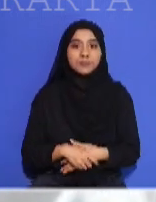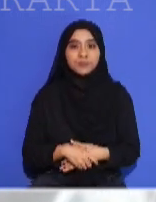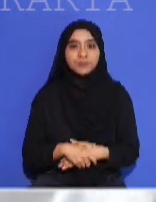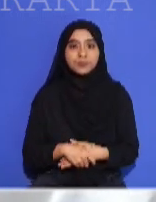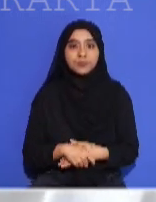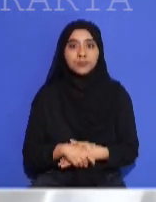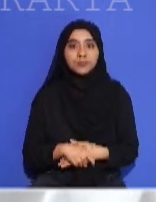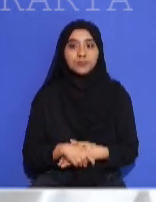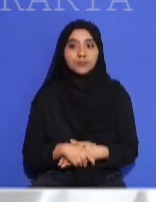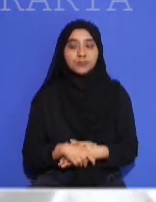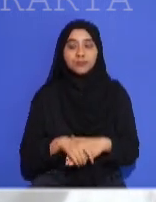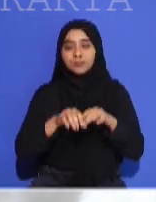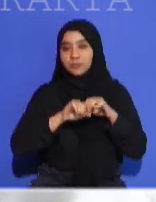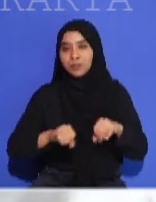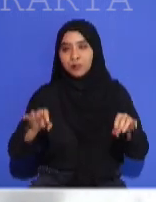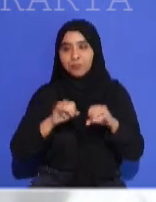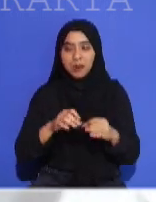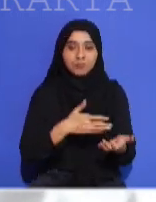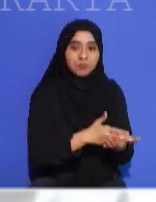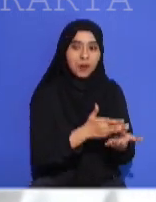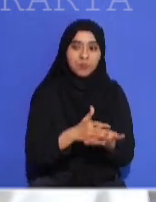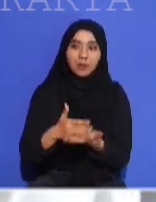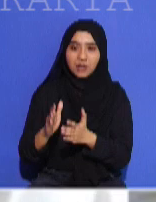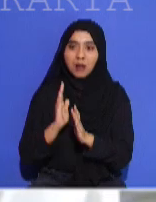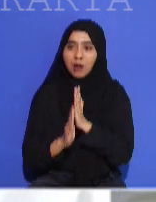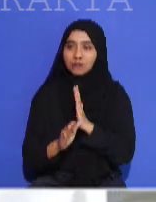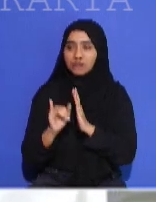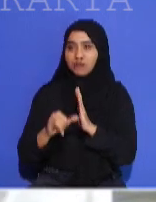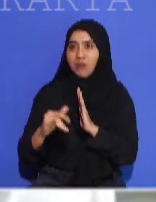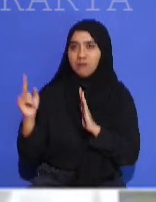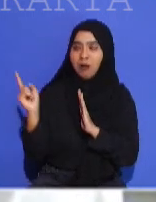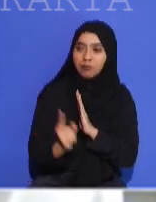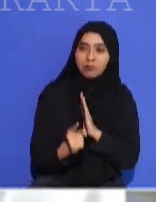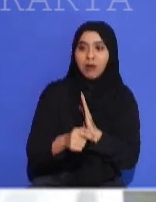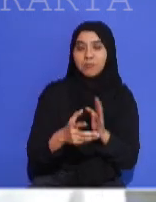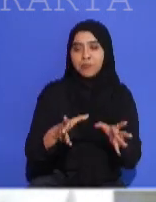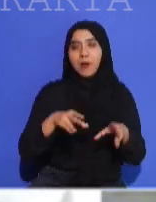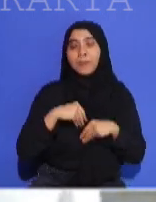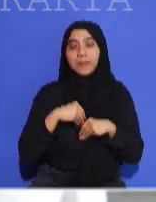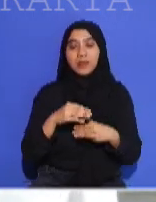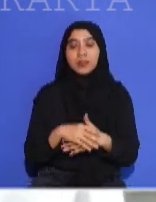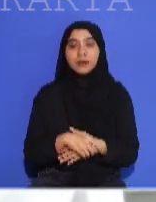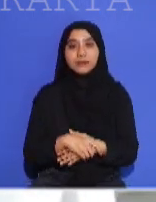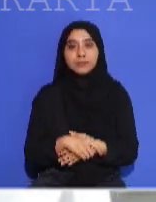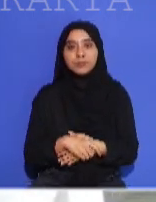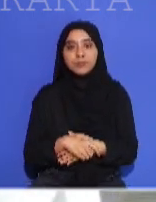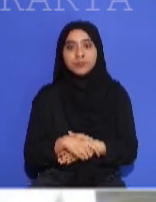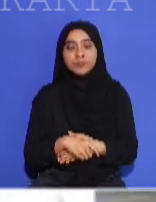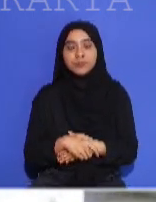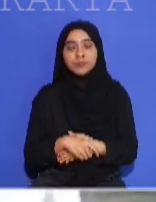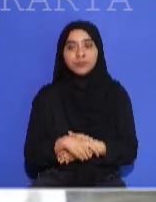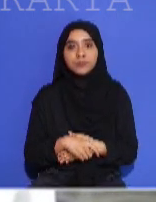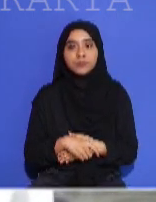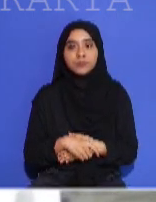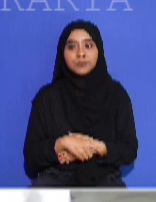seperti ini, Pak. Langsung gitu? Ya, langsung. Langsung tapi sisipan, Pak. Oh.